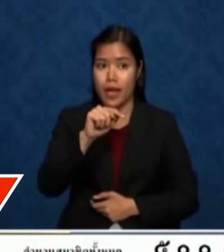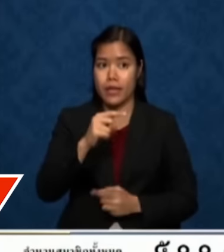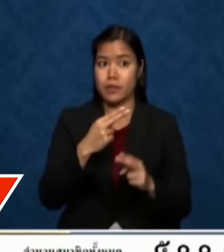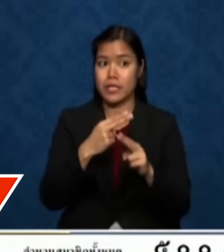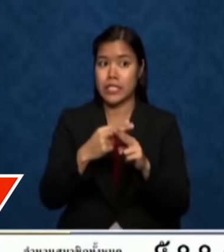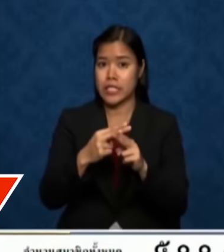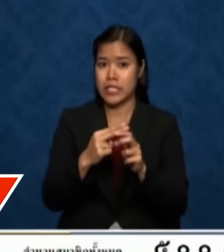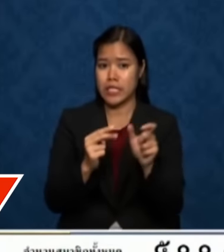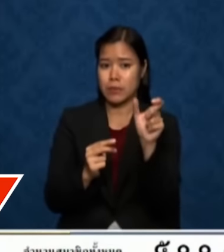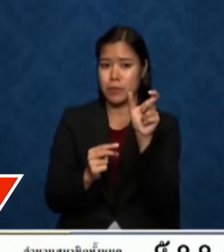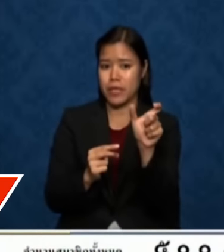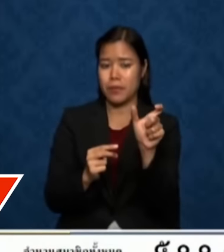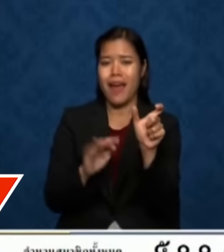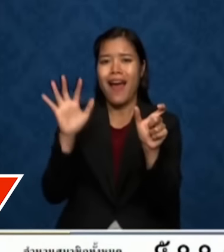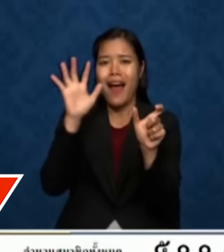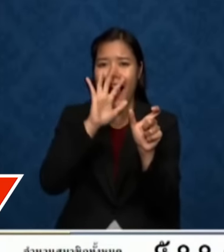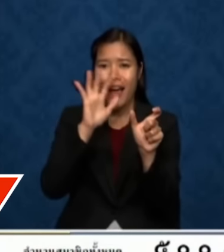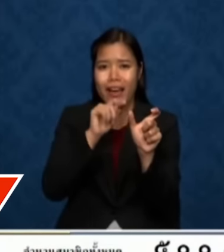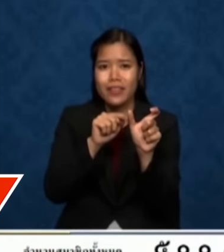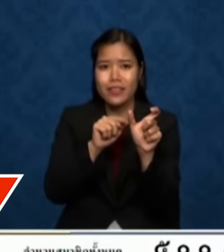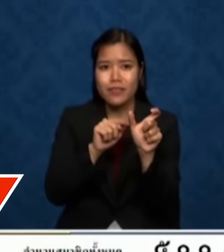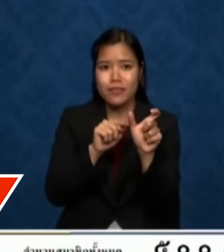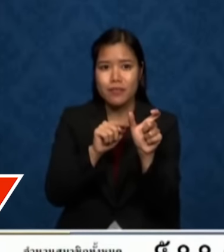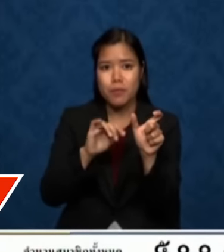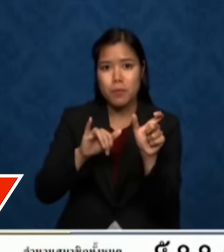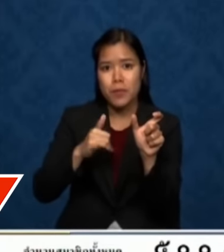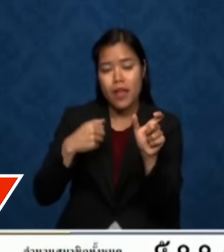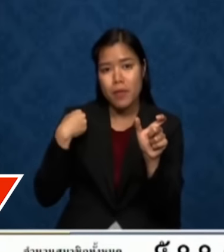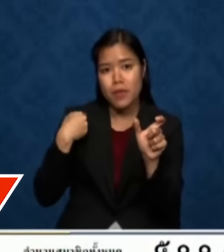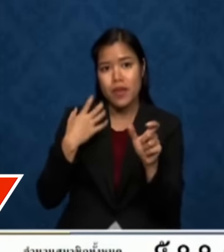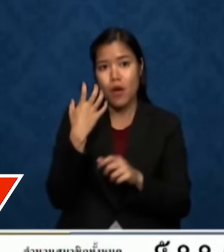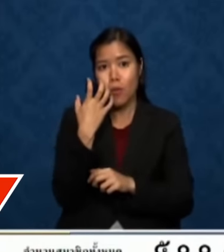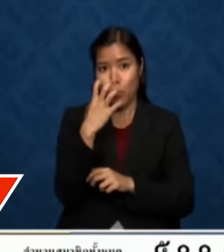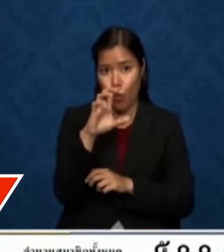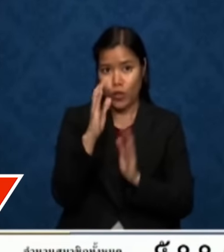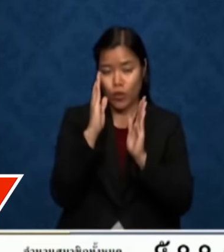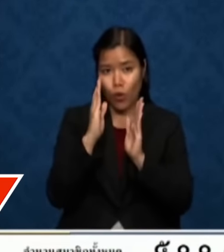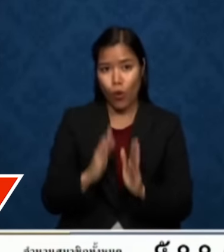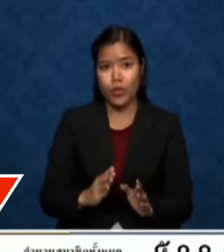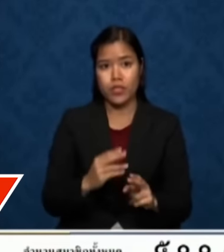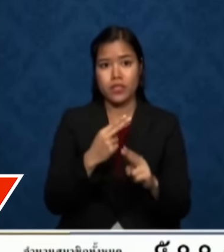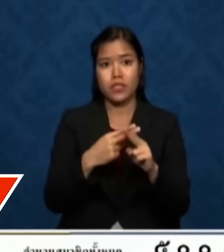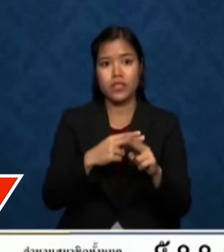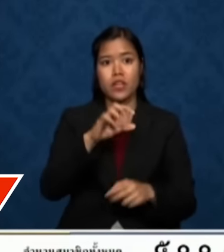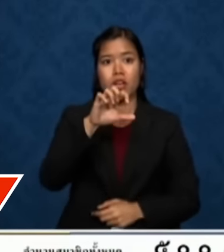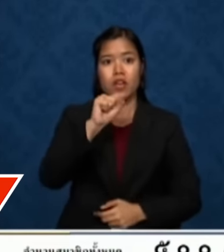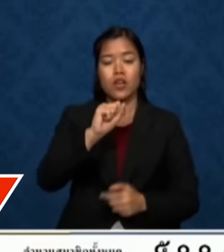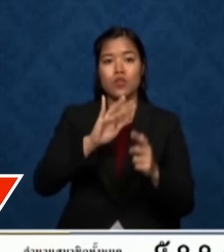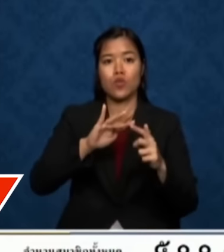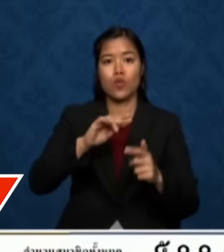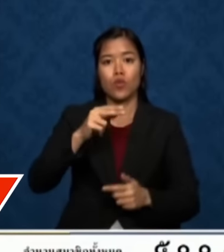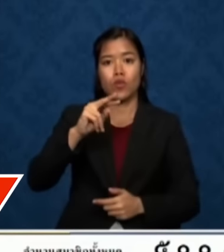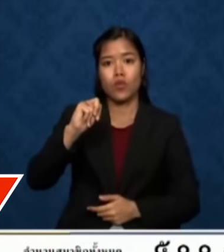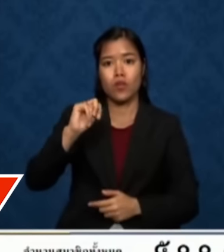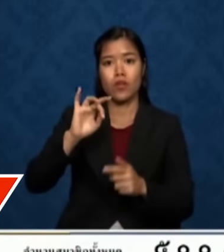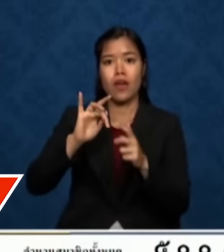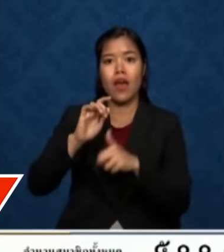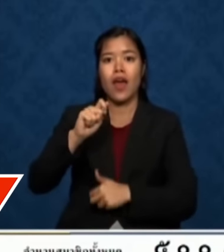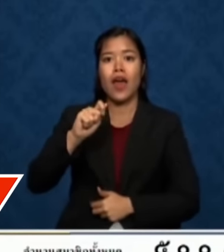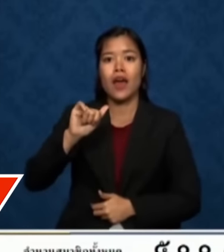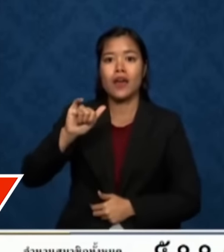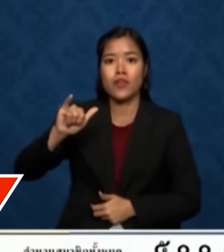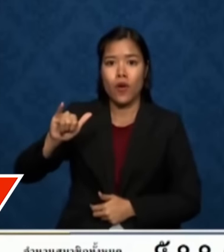ที่มันเหมือนกันค่ะในบางโพสต์ค่ะท่านประธานมันมีคนชื่อว่าสุน้อยหนาเป็นร้อยเป็นสิบเลยนะคะ